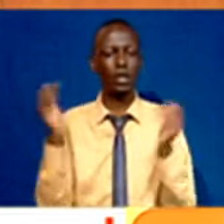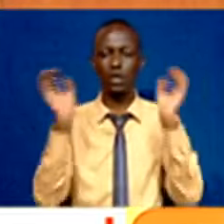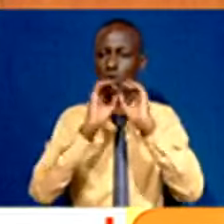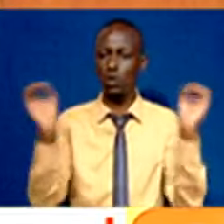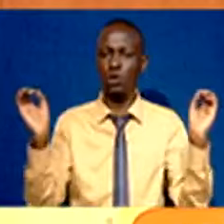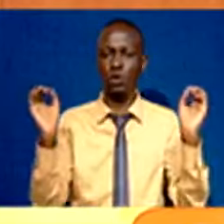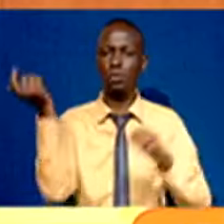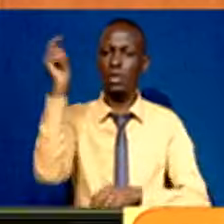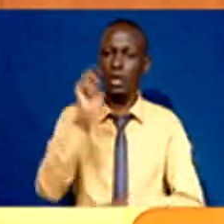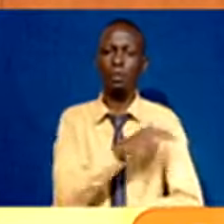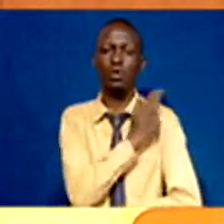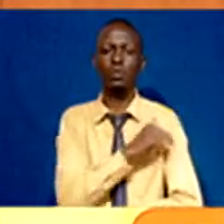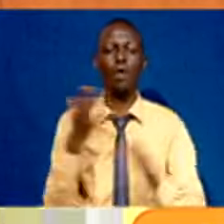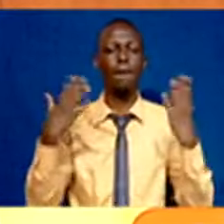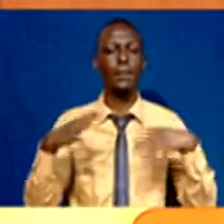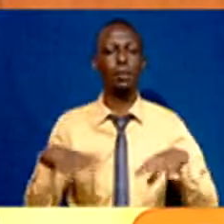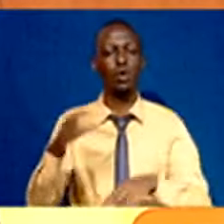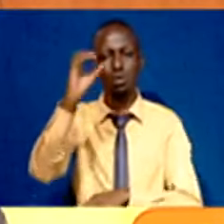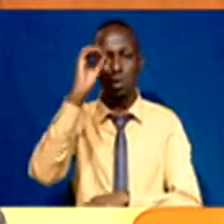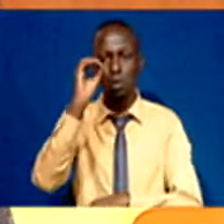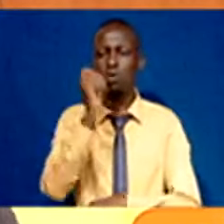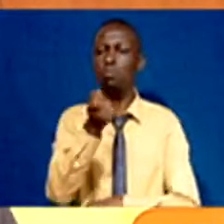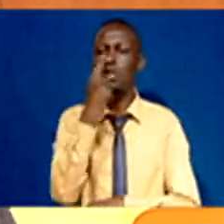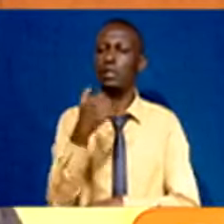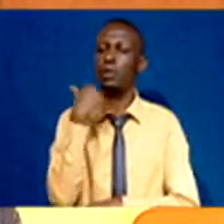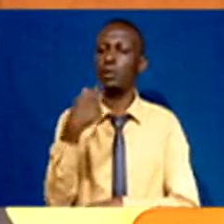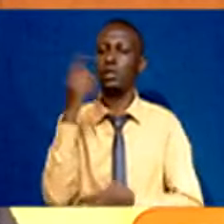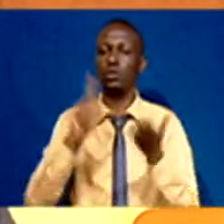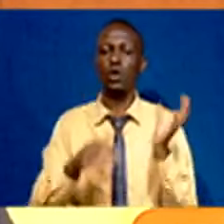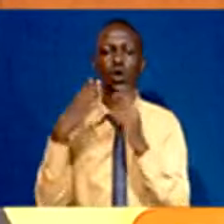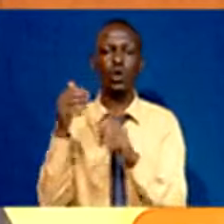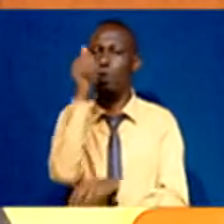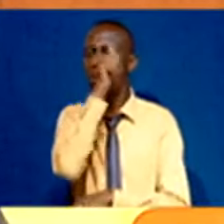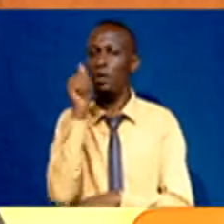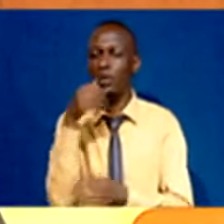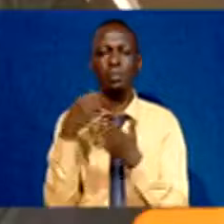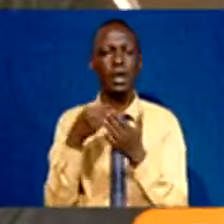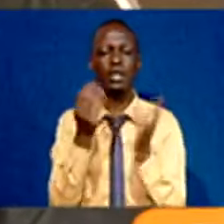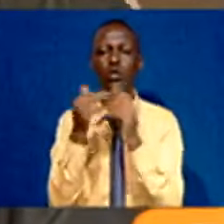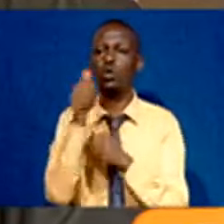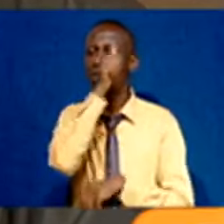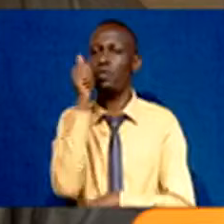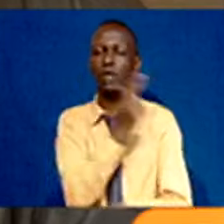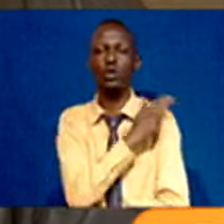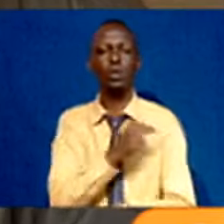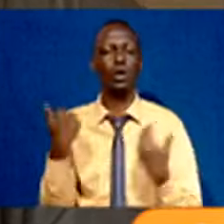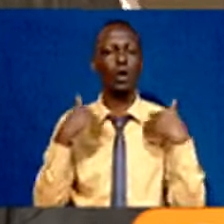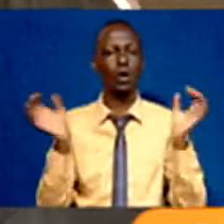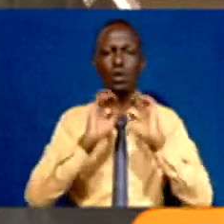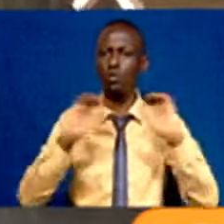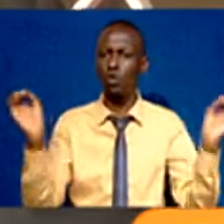Nimekuja nimepata hospitali hakuna watu, hakuna madawa, wananiambia niende private na sina hiyo pesa ya kwenda private. Upande